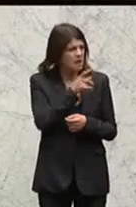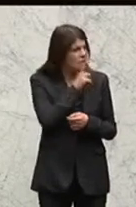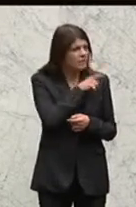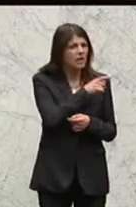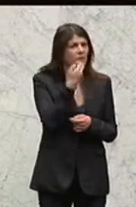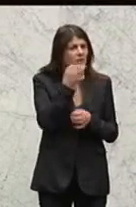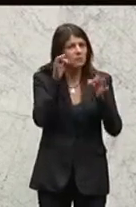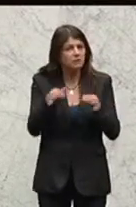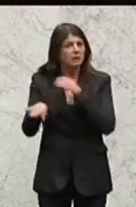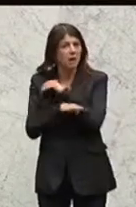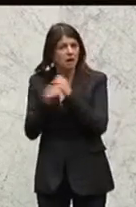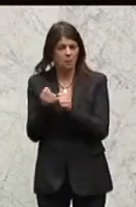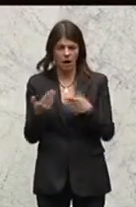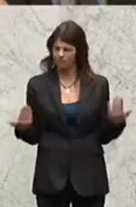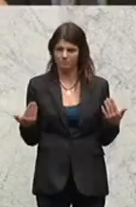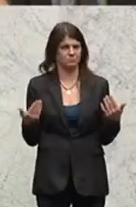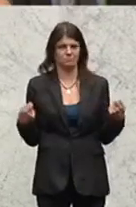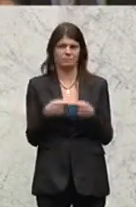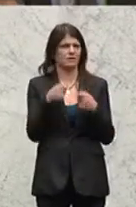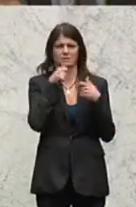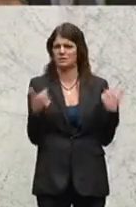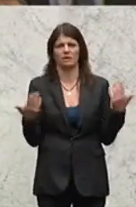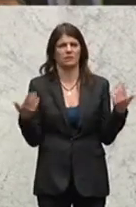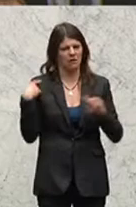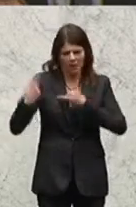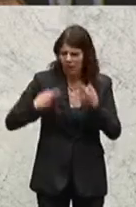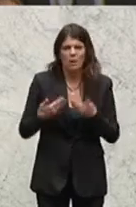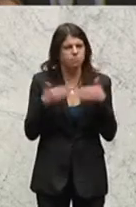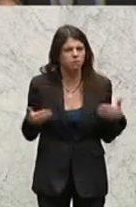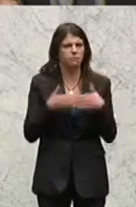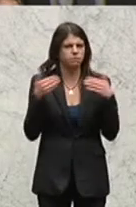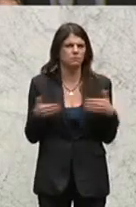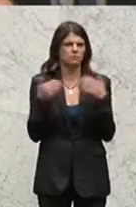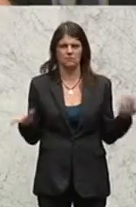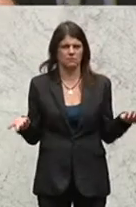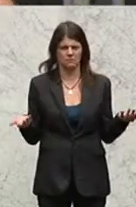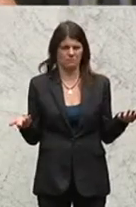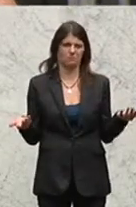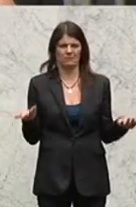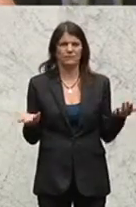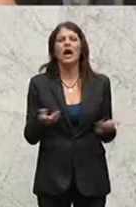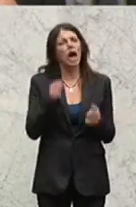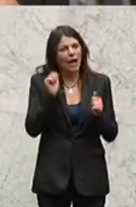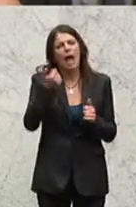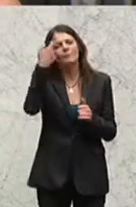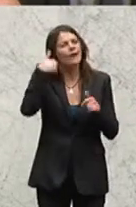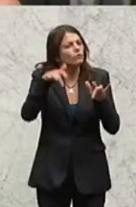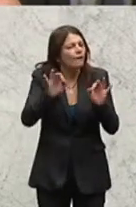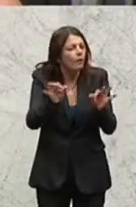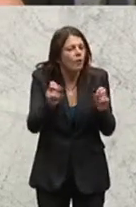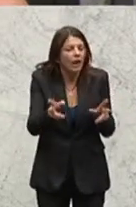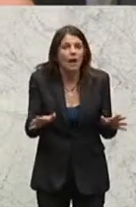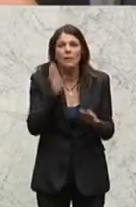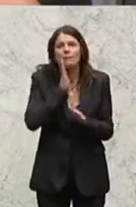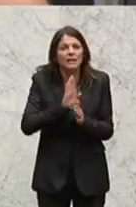Anspruch genommen werden von denen. Das geht sich wieder nicht aus. Sie sind immer widersprüchlich in dem, was Sie sagen. Sie können ja eine Meinung haben, das ist ja okay, aber Sie müssen